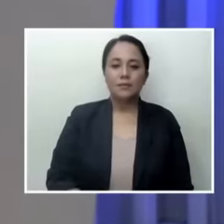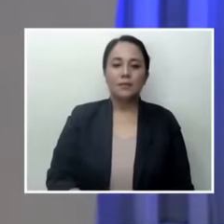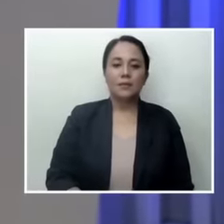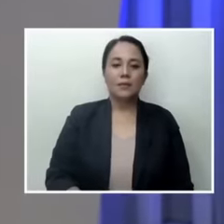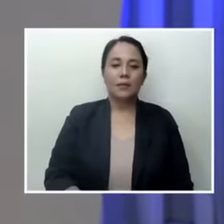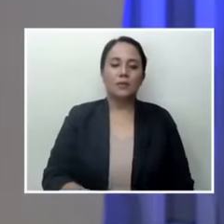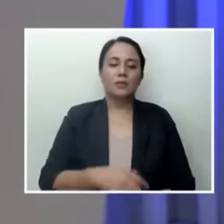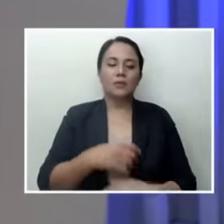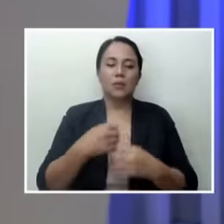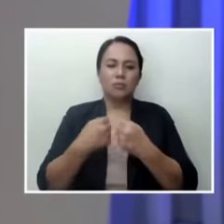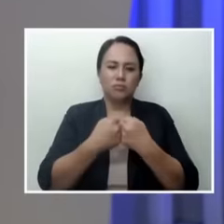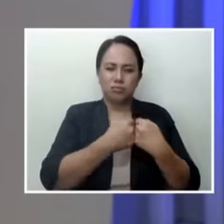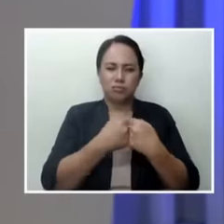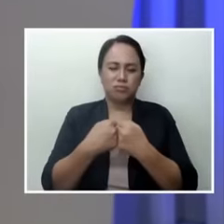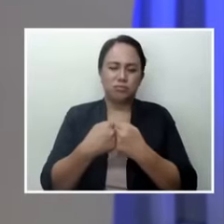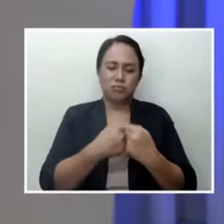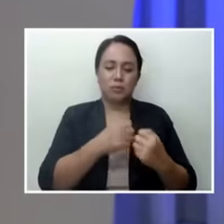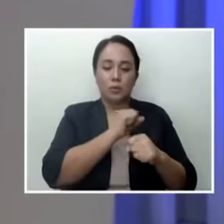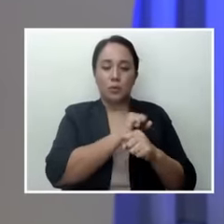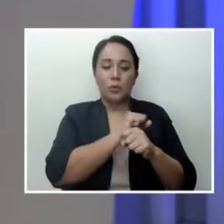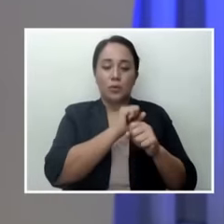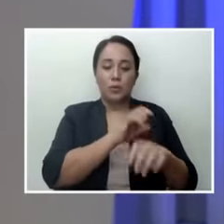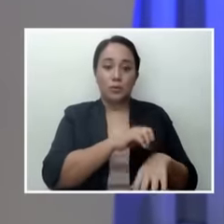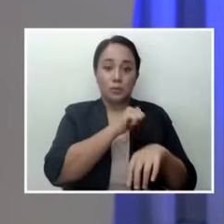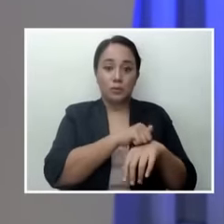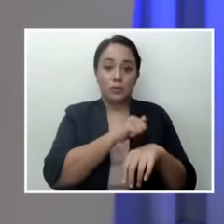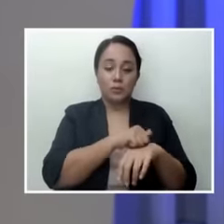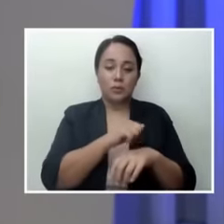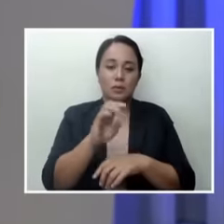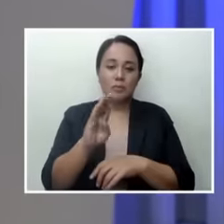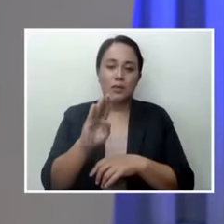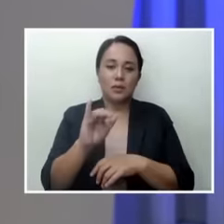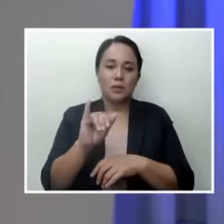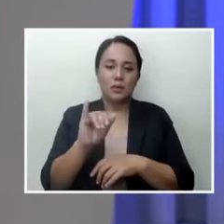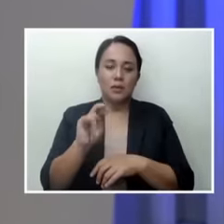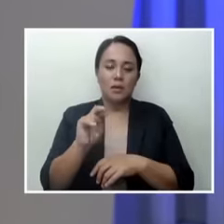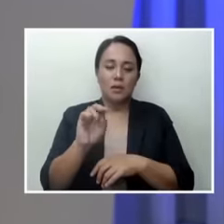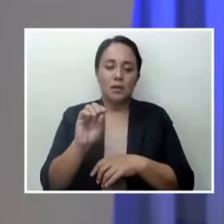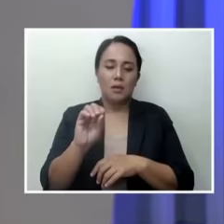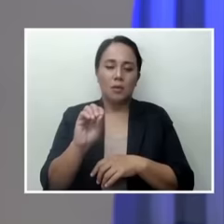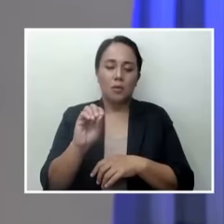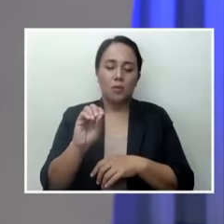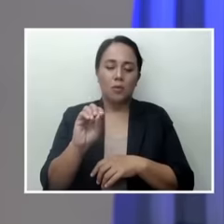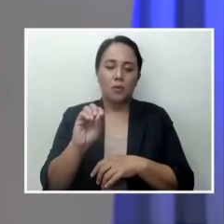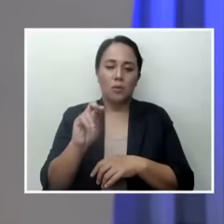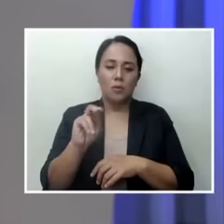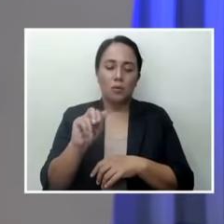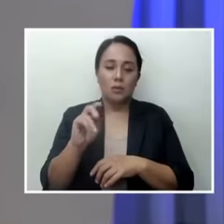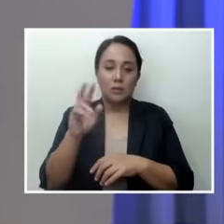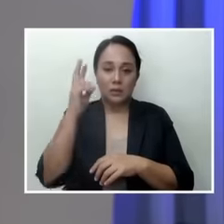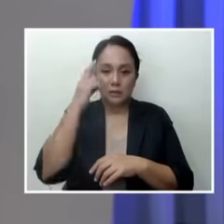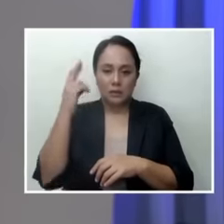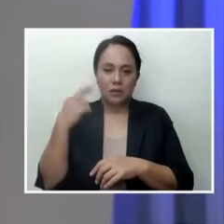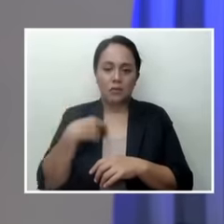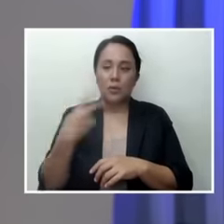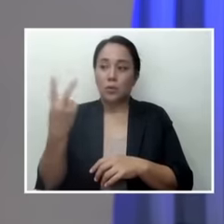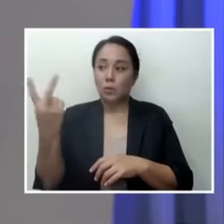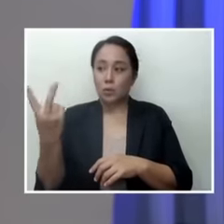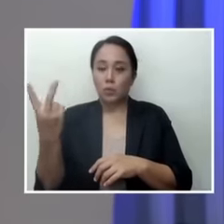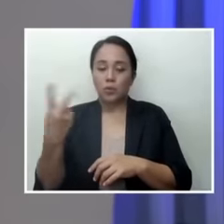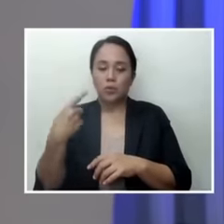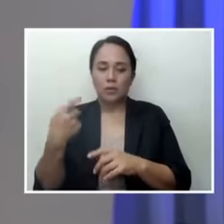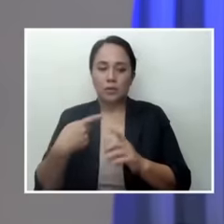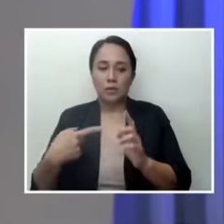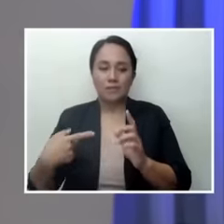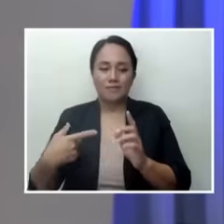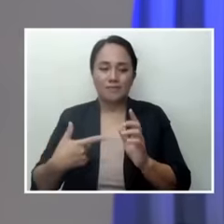Nakipagbudo ang empleyado ng convenience store sa Binangonan, Rizal sa dalawang lalaking nagtangkang mag-hold up sa